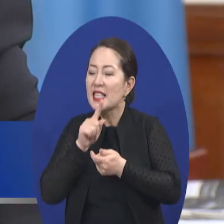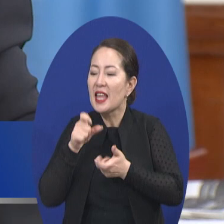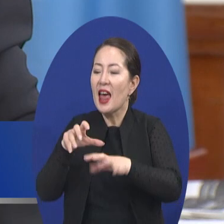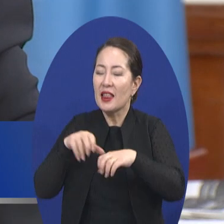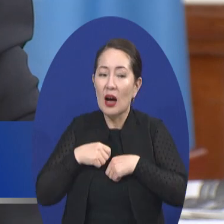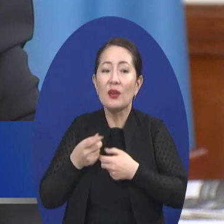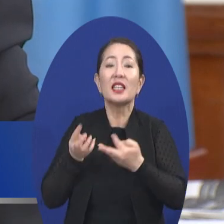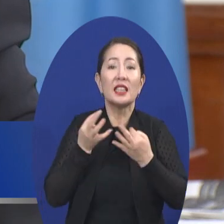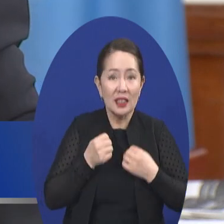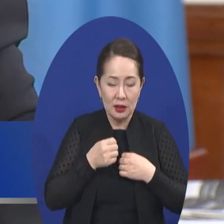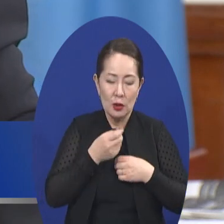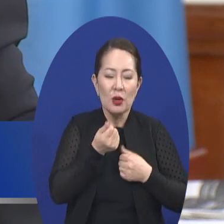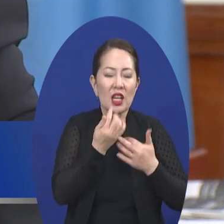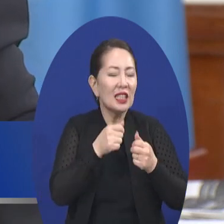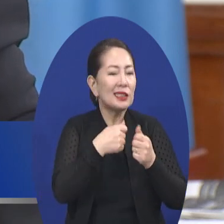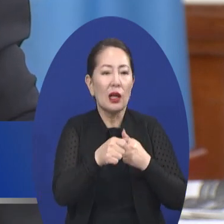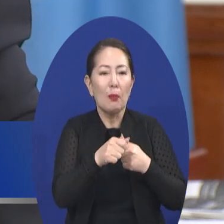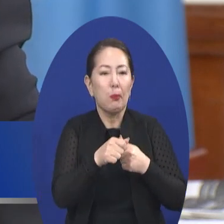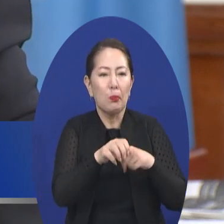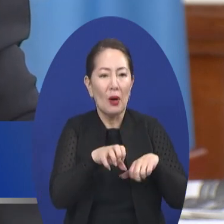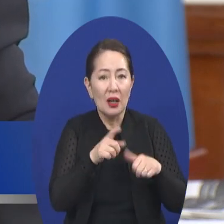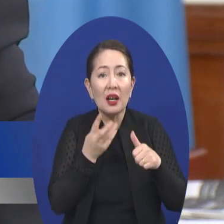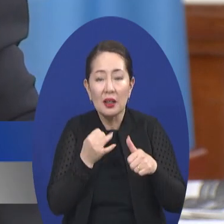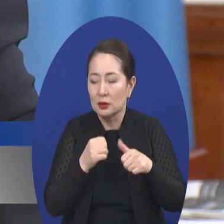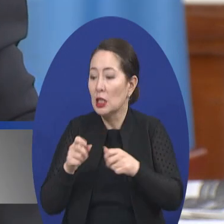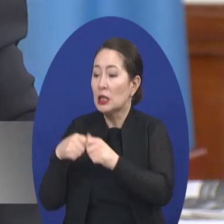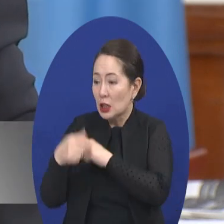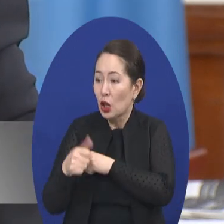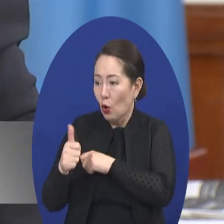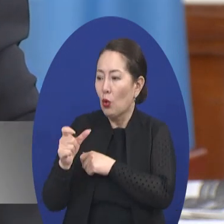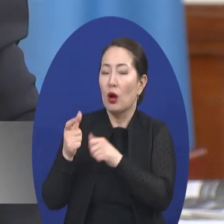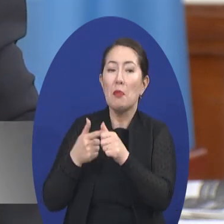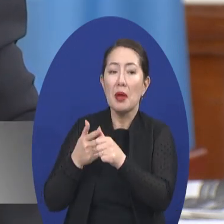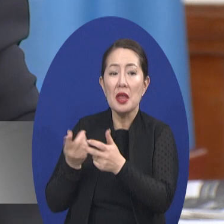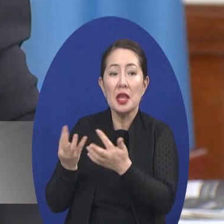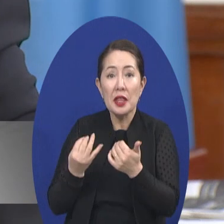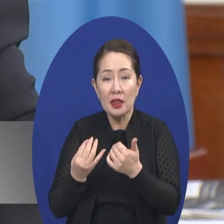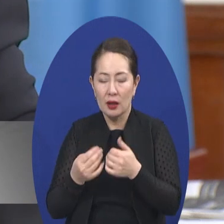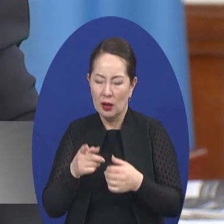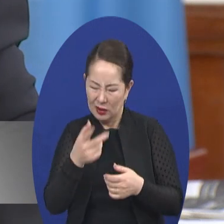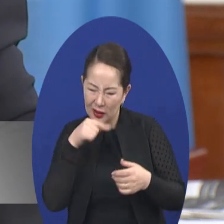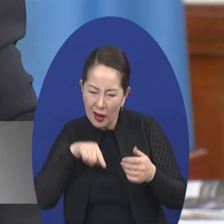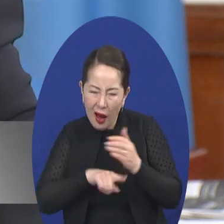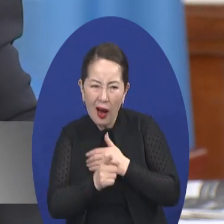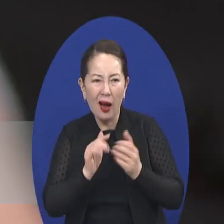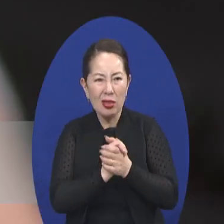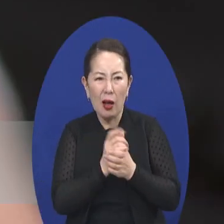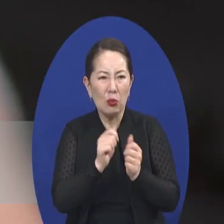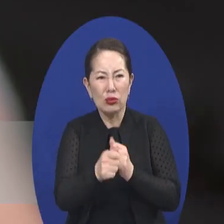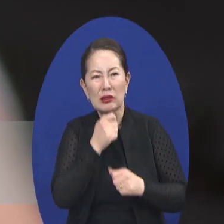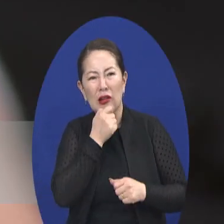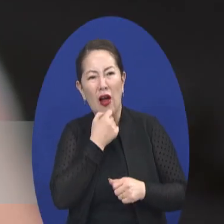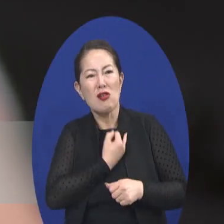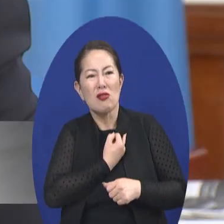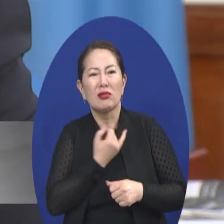байна. Гичнээн төлөгдөөгүй байна. А төлөхийн тулд яах вэ? Найдваргүй болсон шалтгаанууд энийг гаргаж ир тавина. Хуулийн